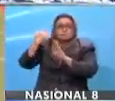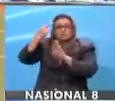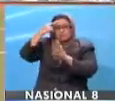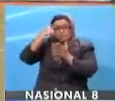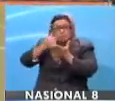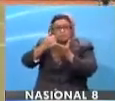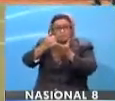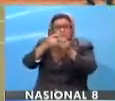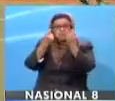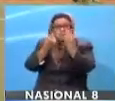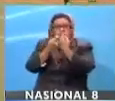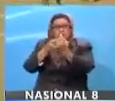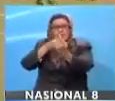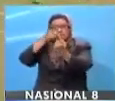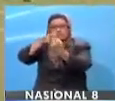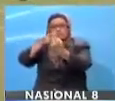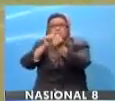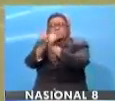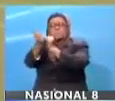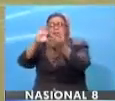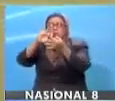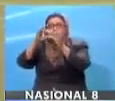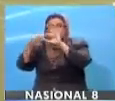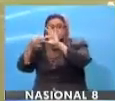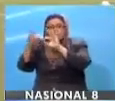Olimpik 2016.